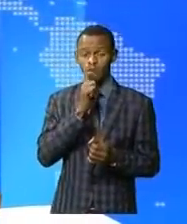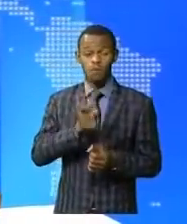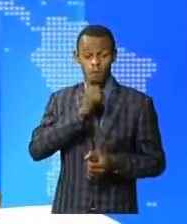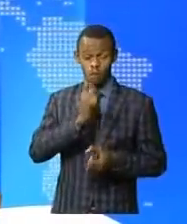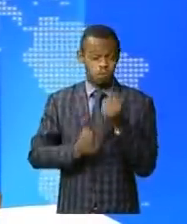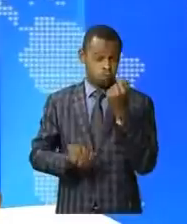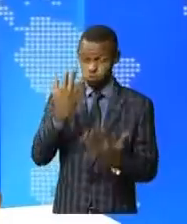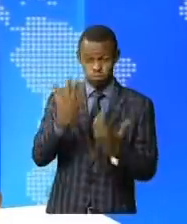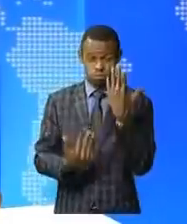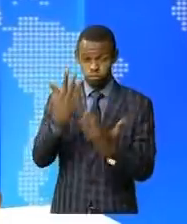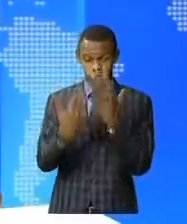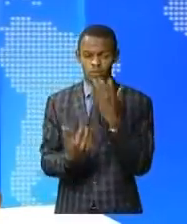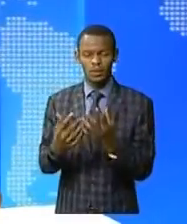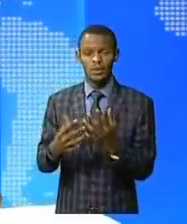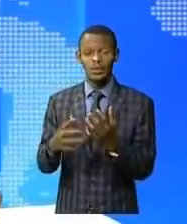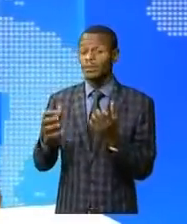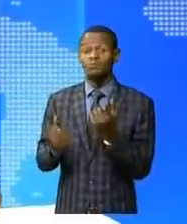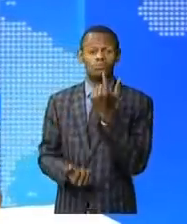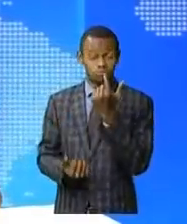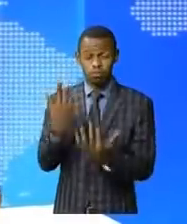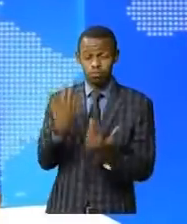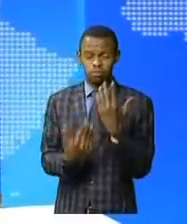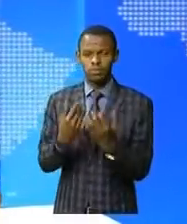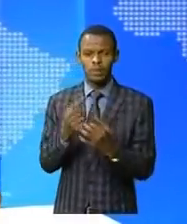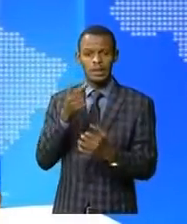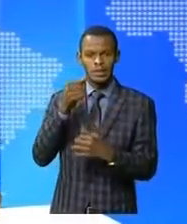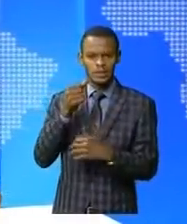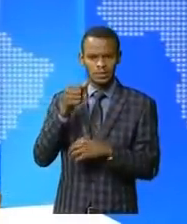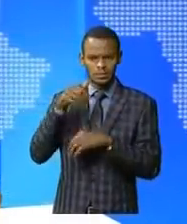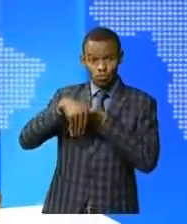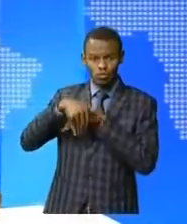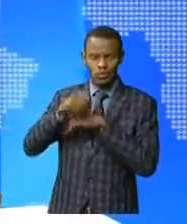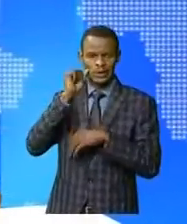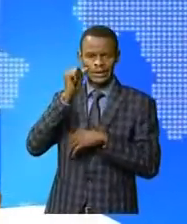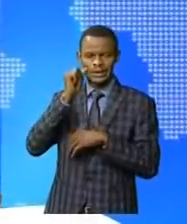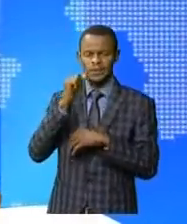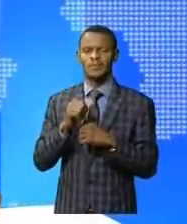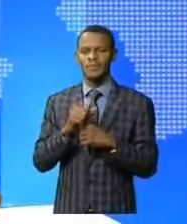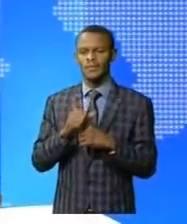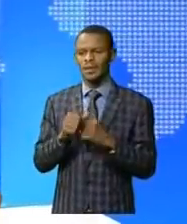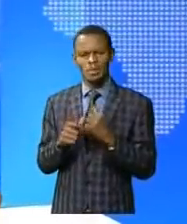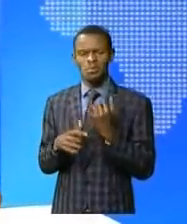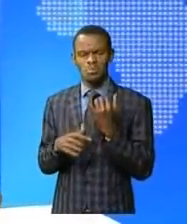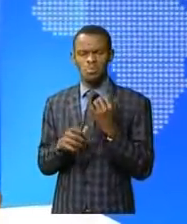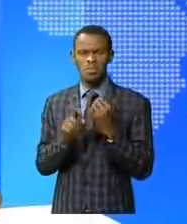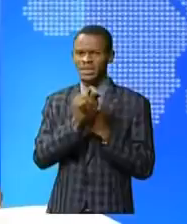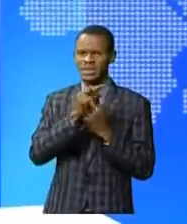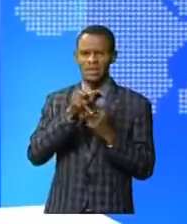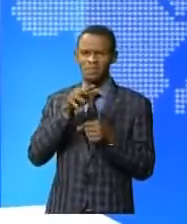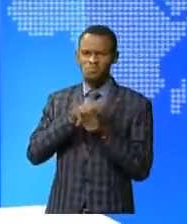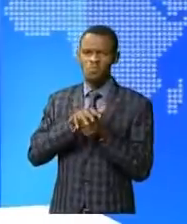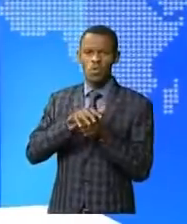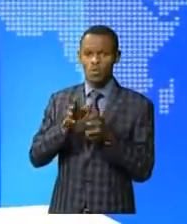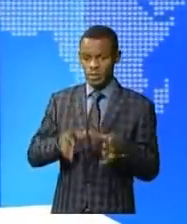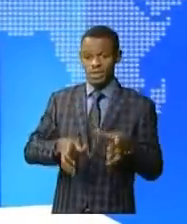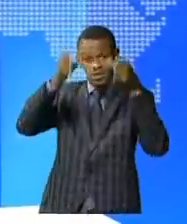consumé l'hôtel de poste de Bukavu dans la nuit du mardi à mercredi. Le bilan fait état d'au moins 4 médias traditionnels calcinés,